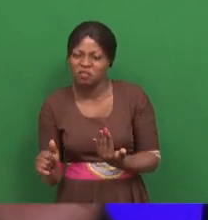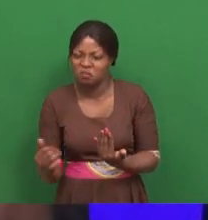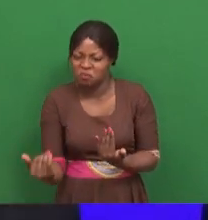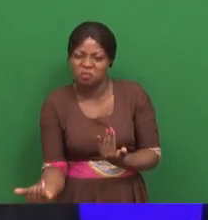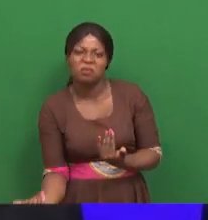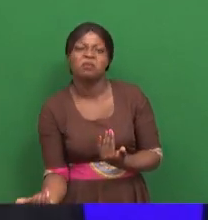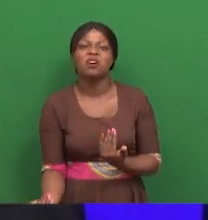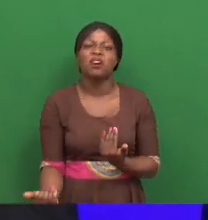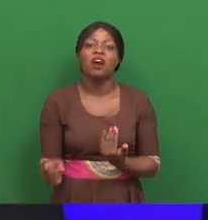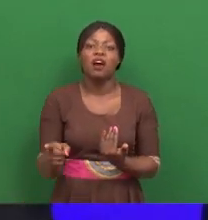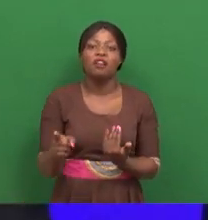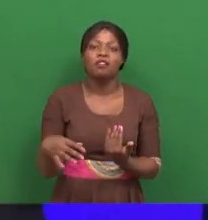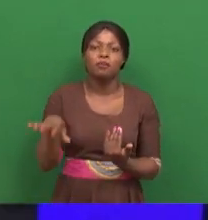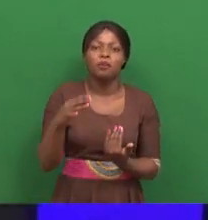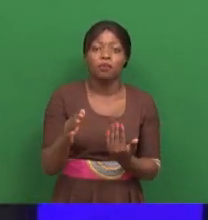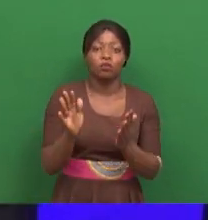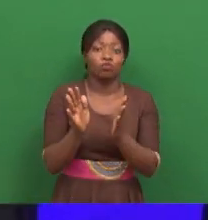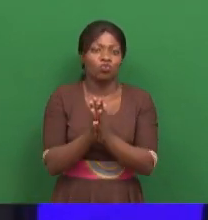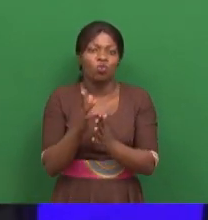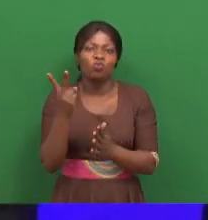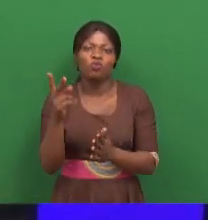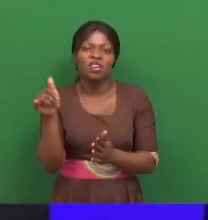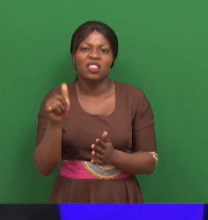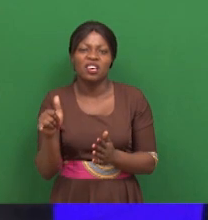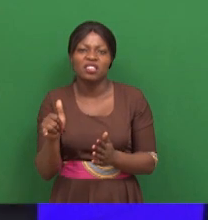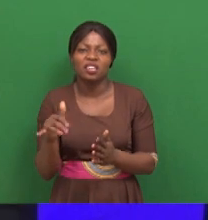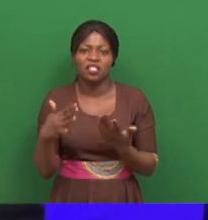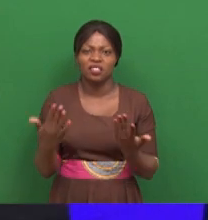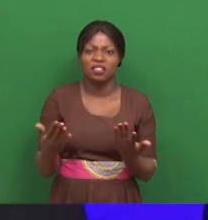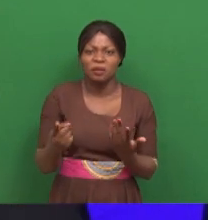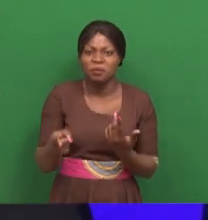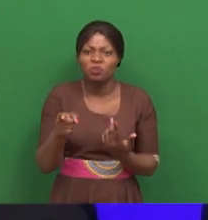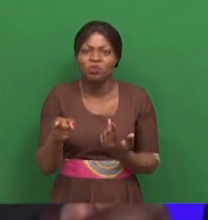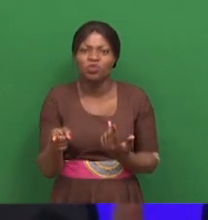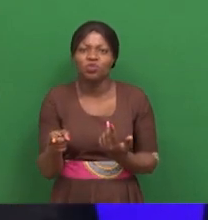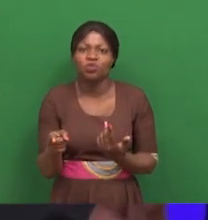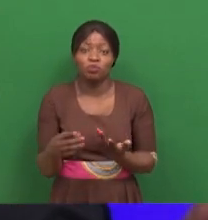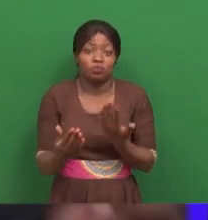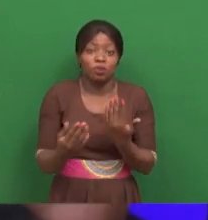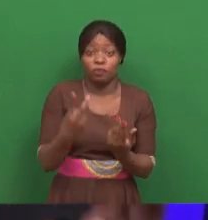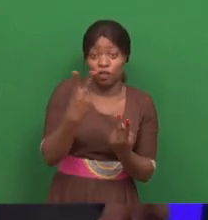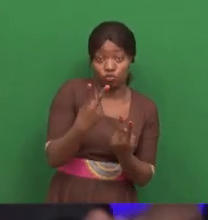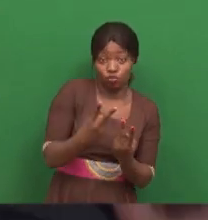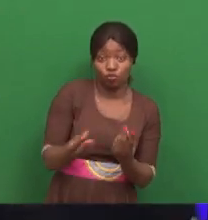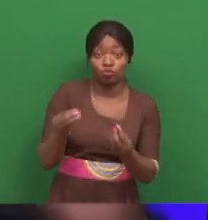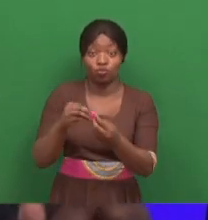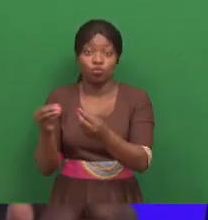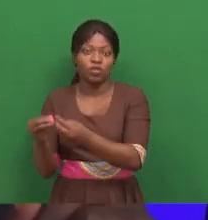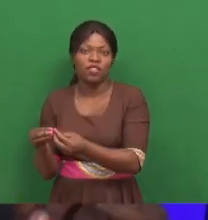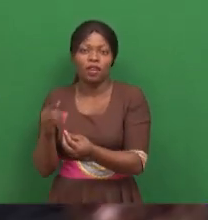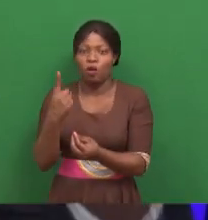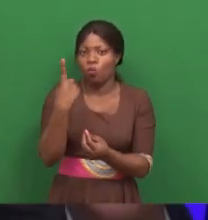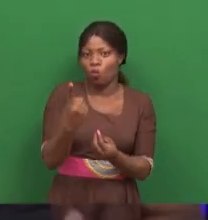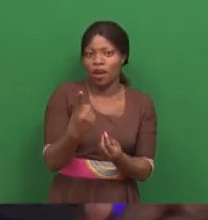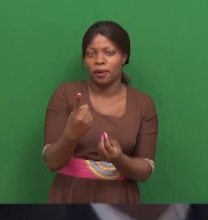avo akabatanidzwa hafane kudarika pa 12 kana kana asinga darike pa 12 vakabatanidzwa kuti vari vaviri 1 ndiye